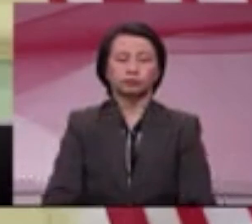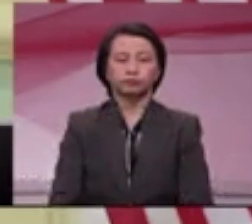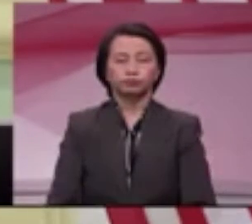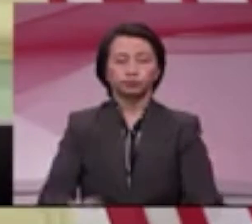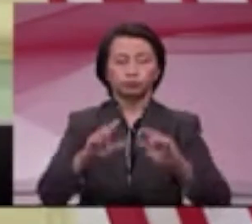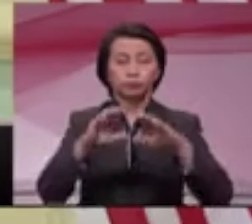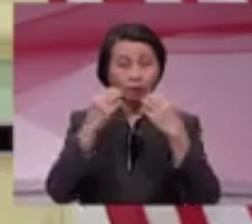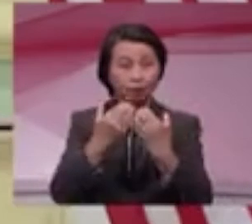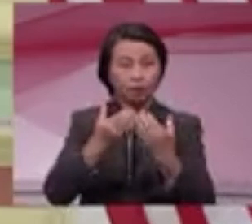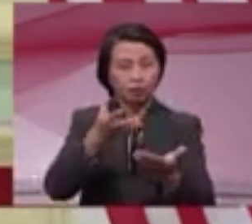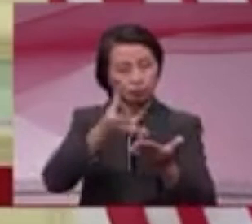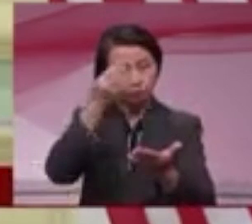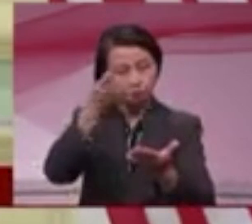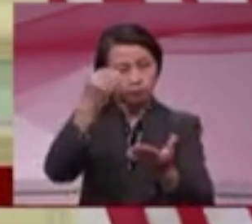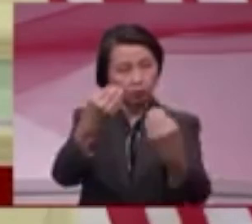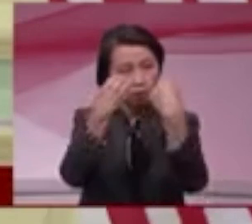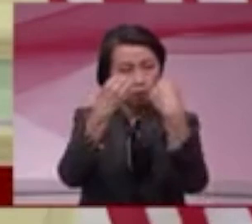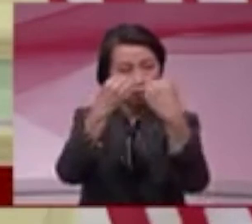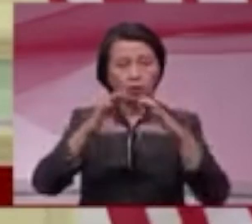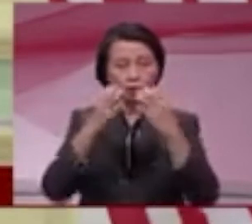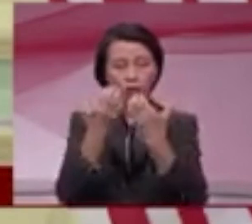Kuliah dan solat duha